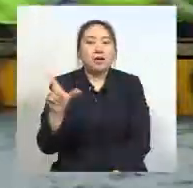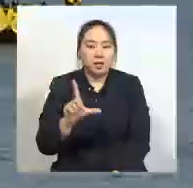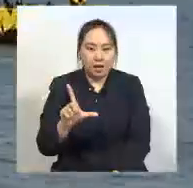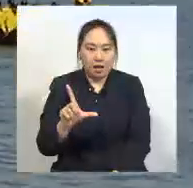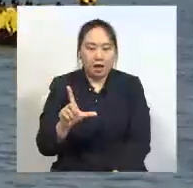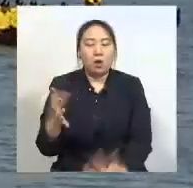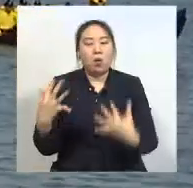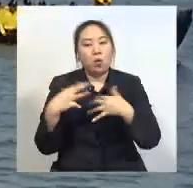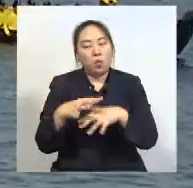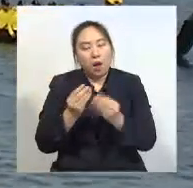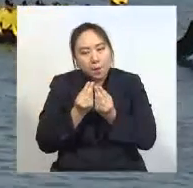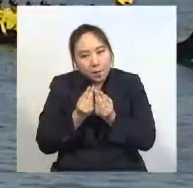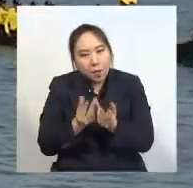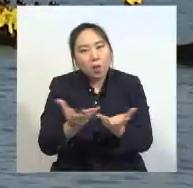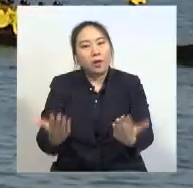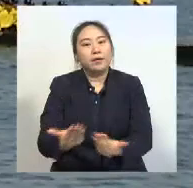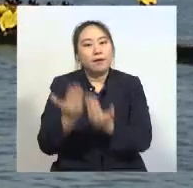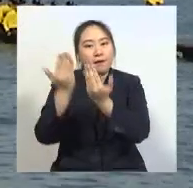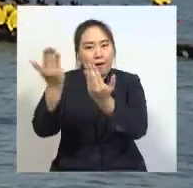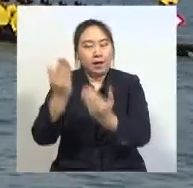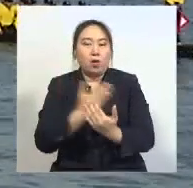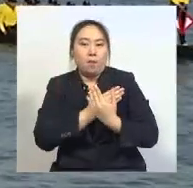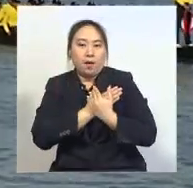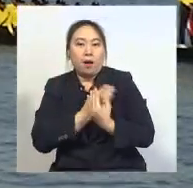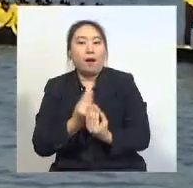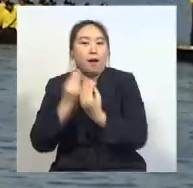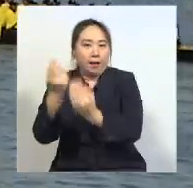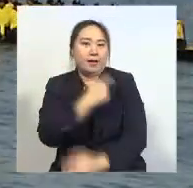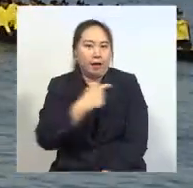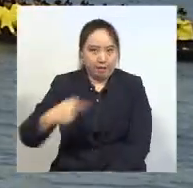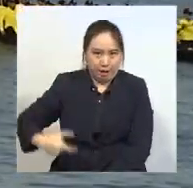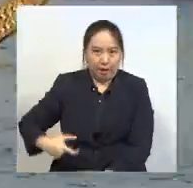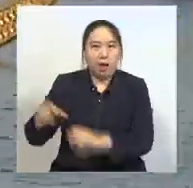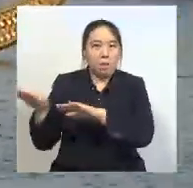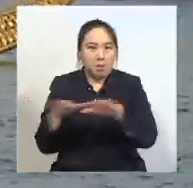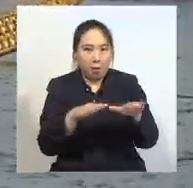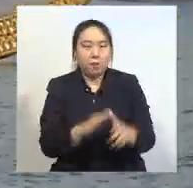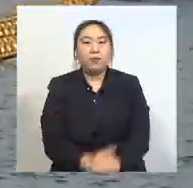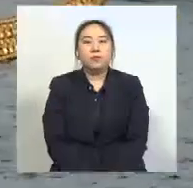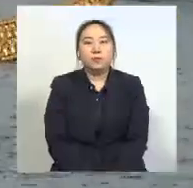ร่วมถวายพระพรชัยมงคลและแสดงความจงรักภักดีโดยพร้อมเพรียงกันค่ะ